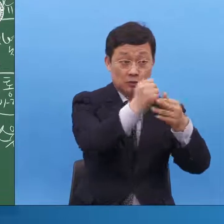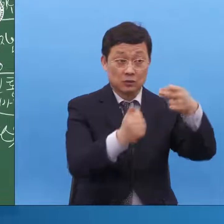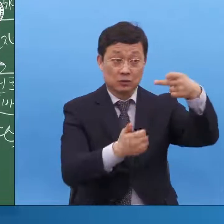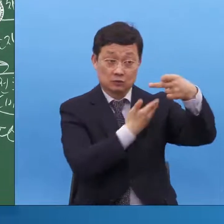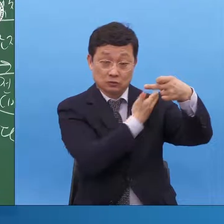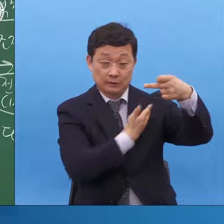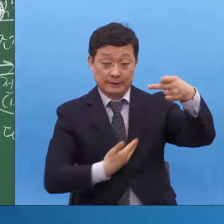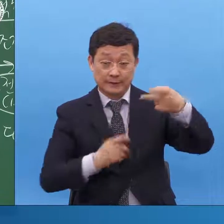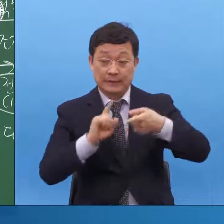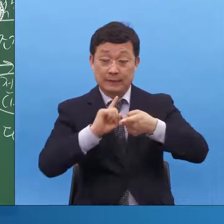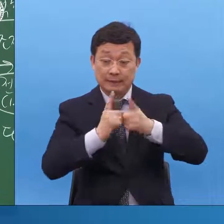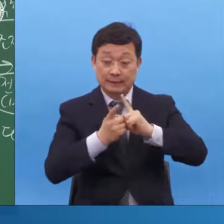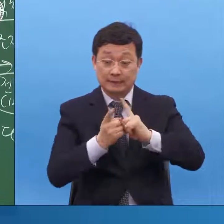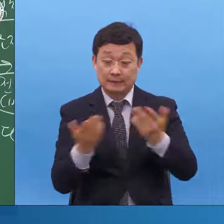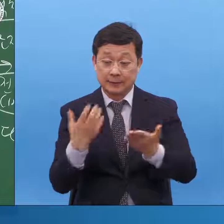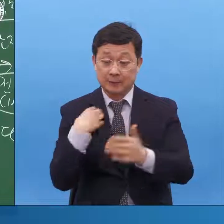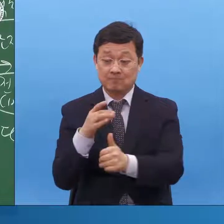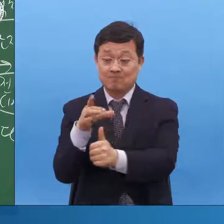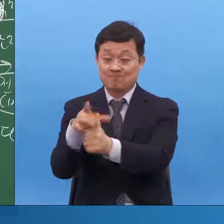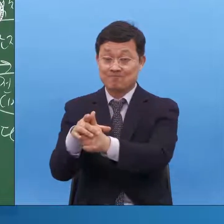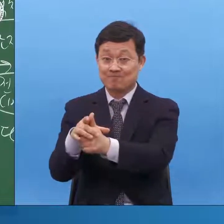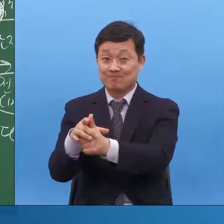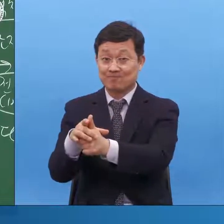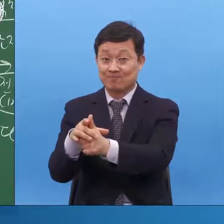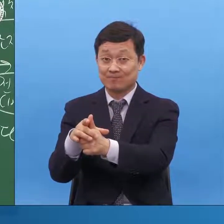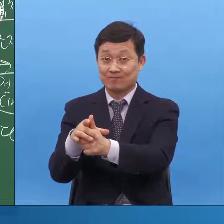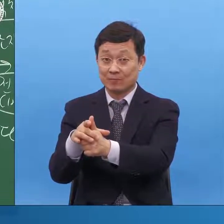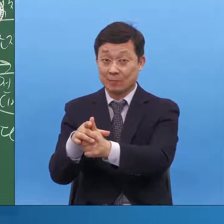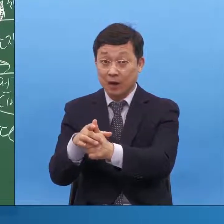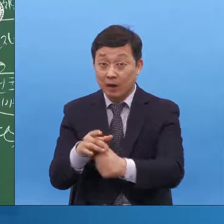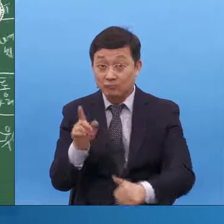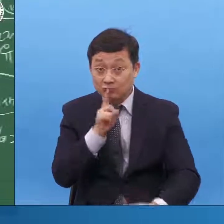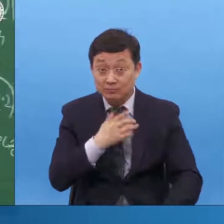and the apostles. 그 눈으로 보는 겁니다. You have